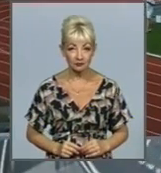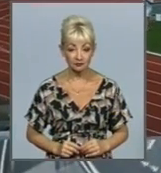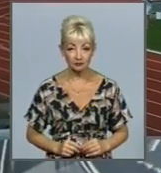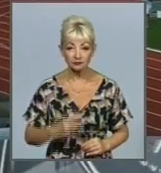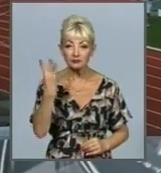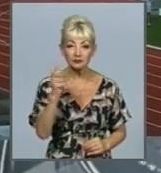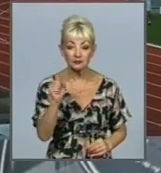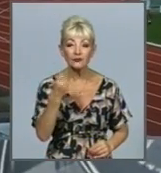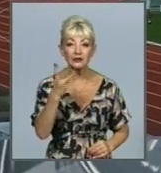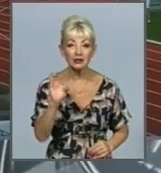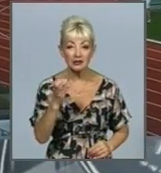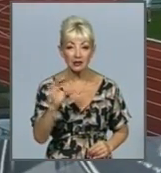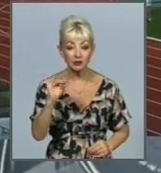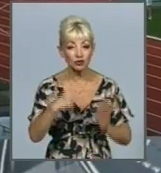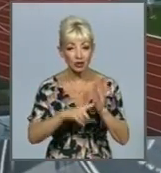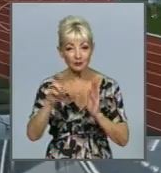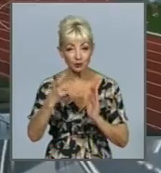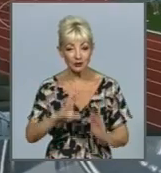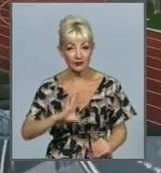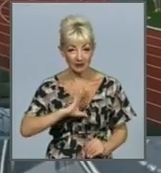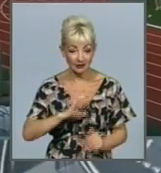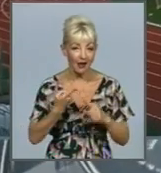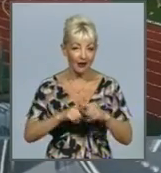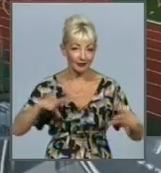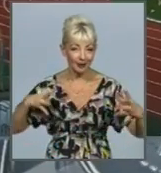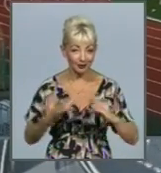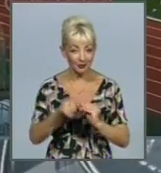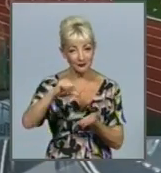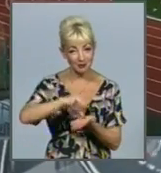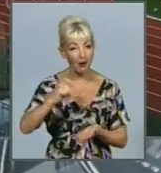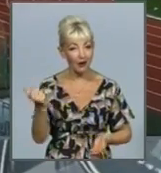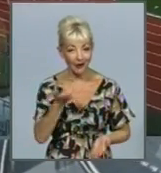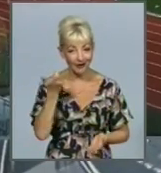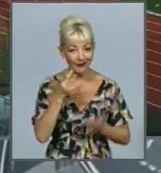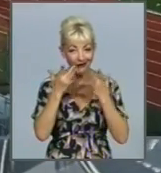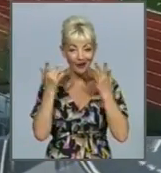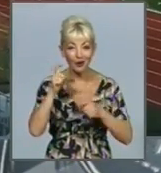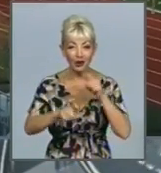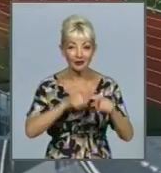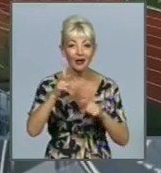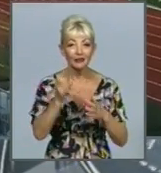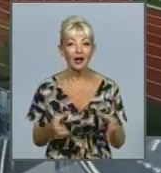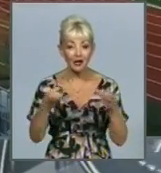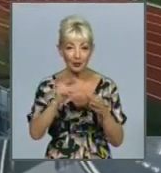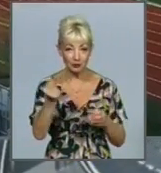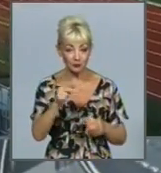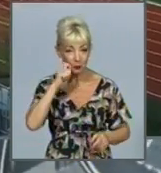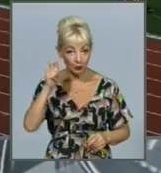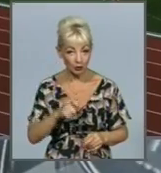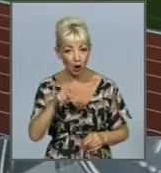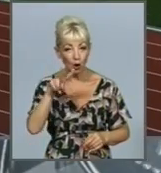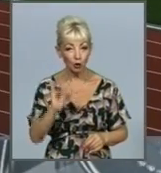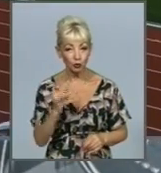Три золотые, три серебряные и шесть бронзовых наград – это итог выступления харьковских легкоатлетов на командном чемпионате Украины в